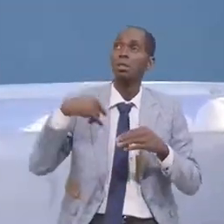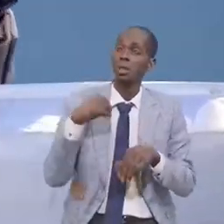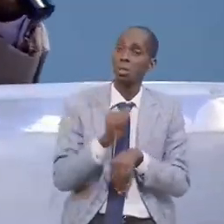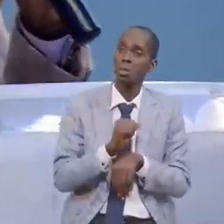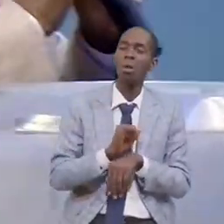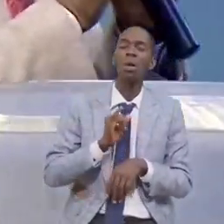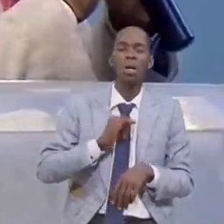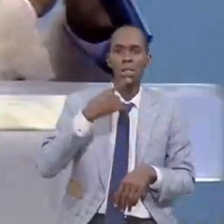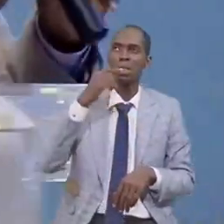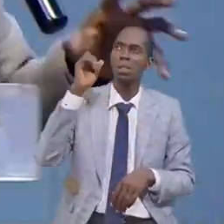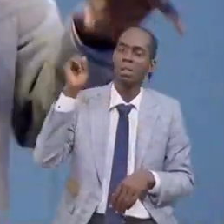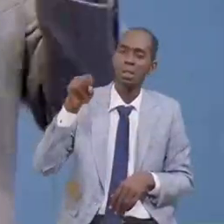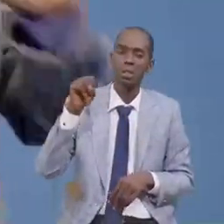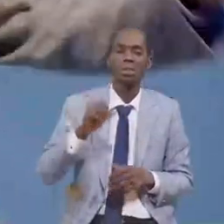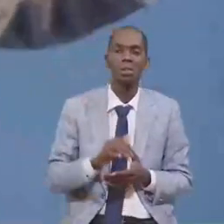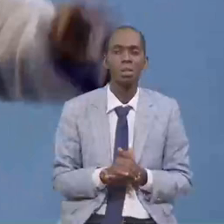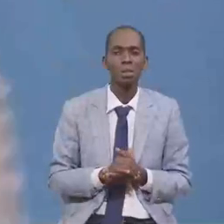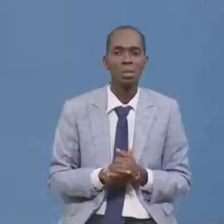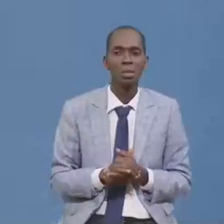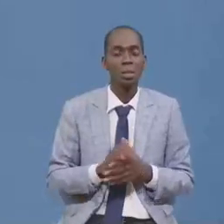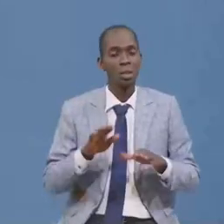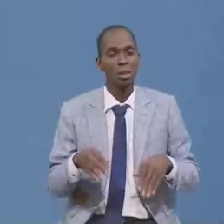Donne-moi la parole, je dirai oui.